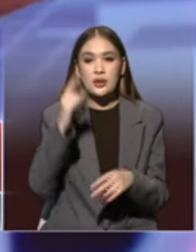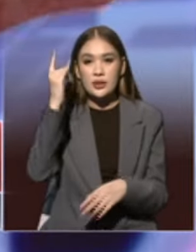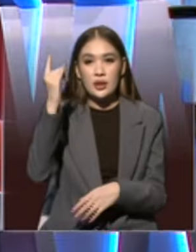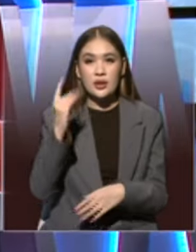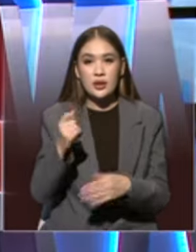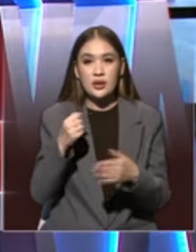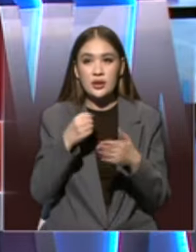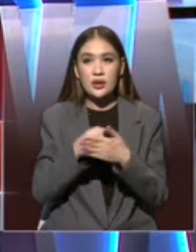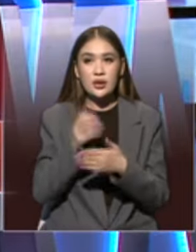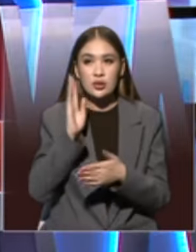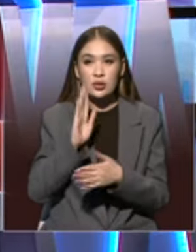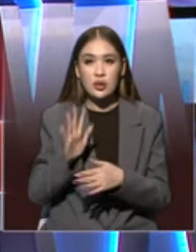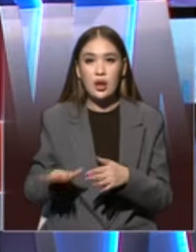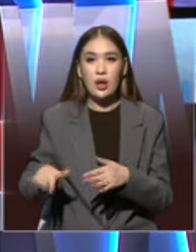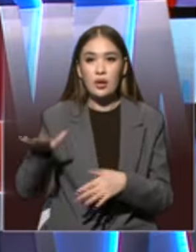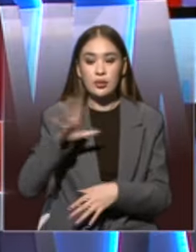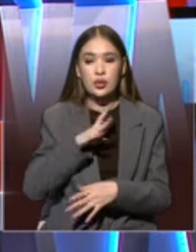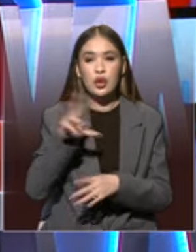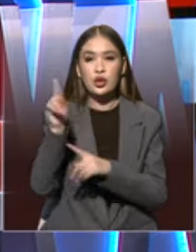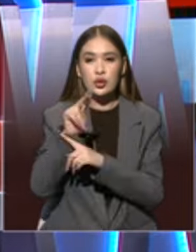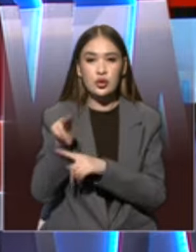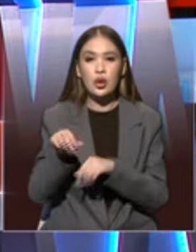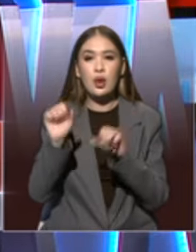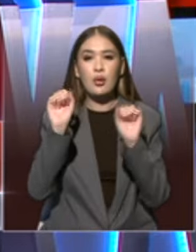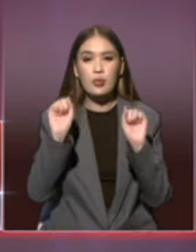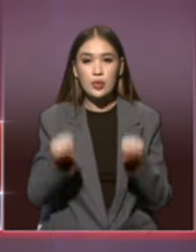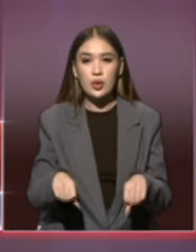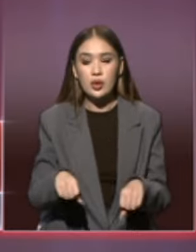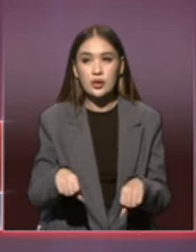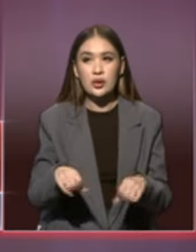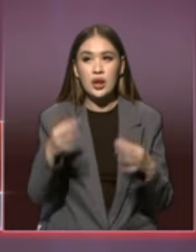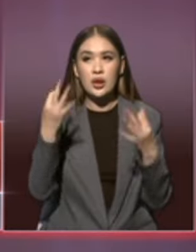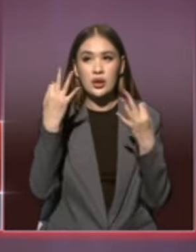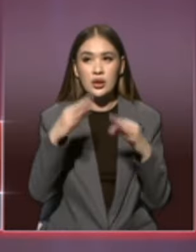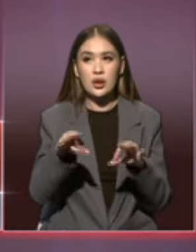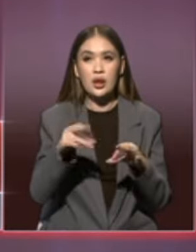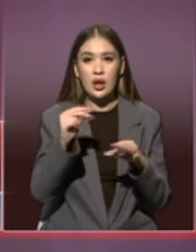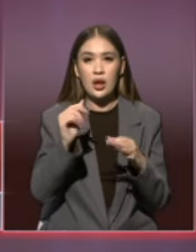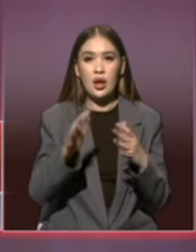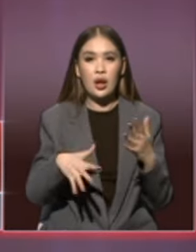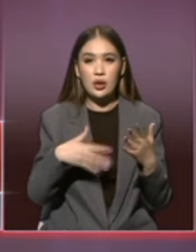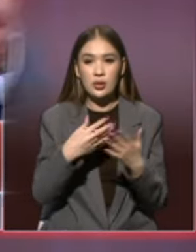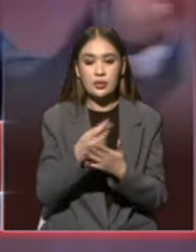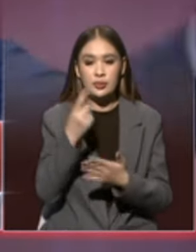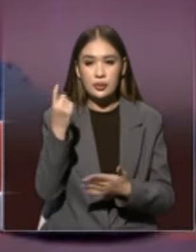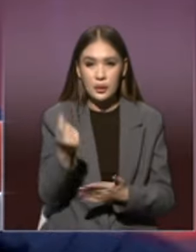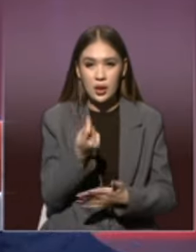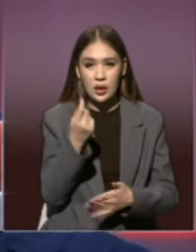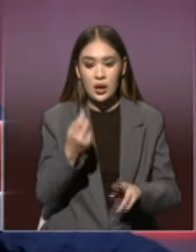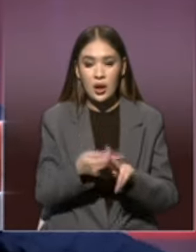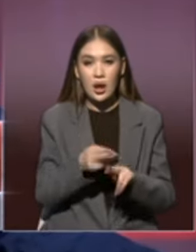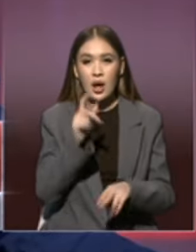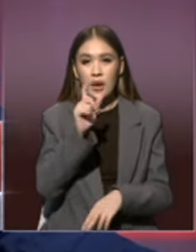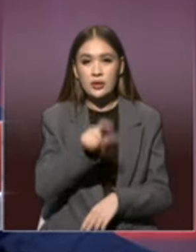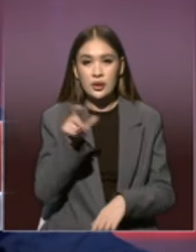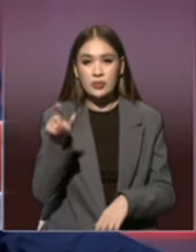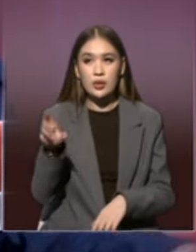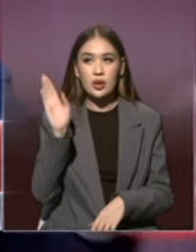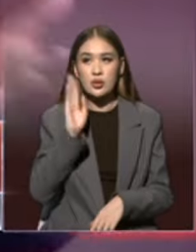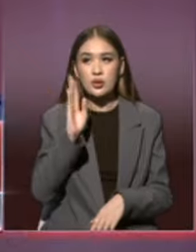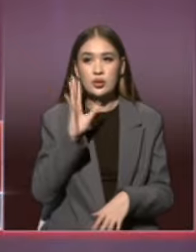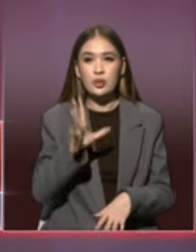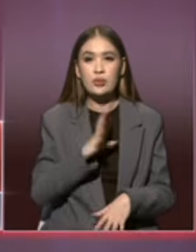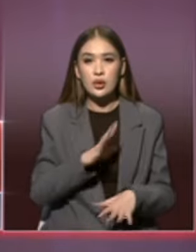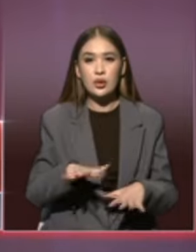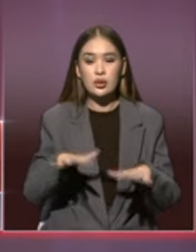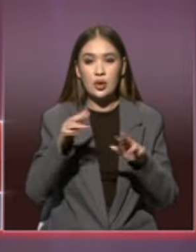су нағылды, бұны ремонттауға келет жөндеуге. Деген белгілі ақшалары мардымсыз, ана адамдардың барлығы су кеткенмен,